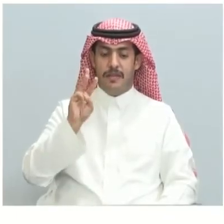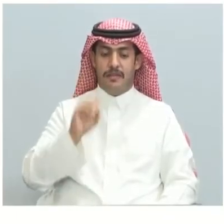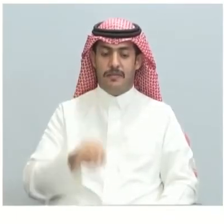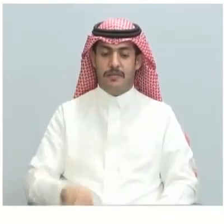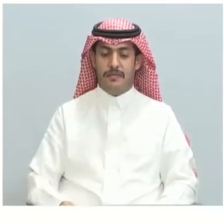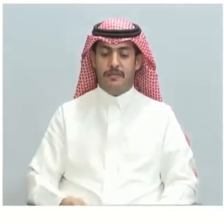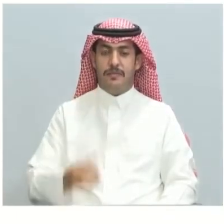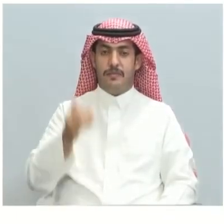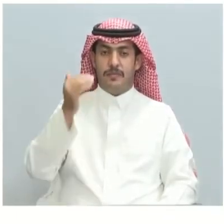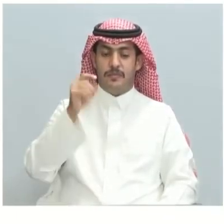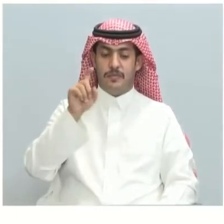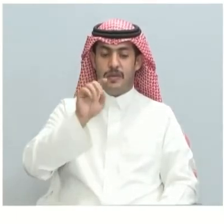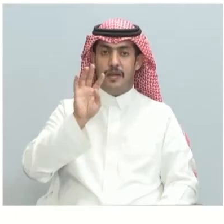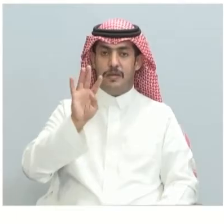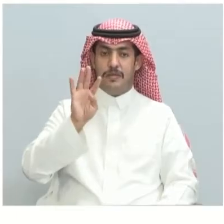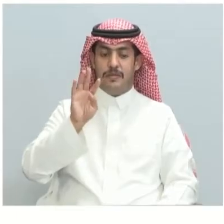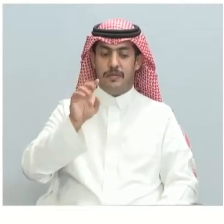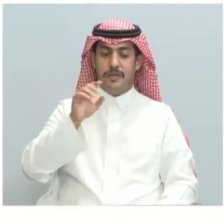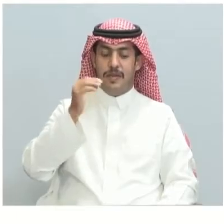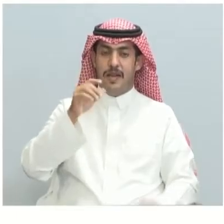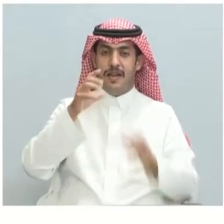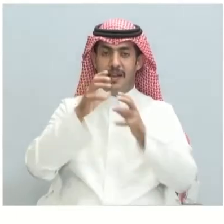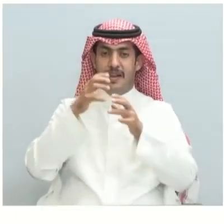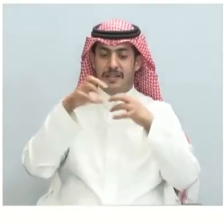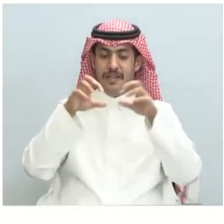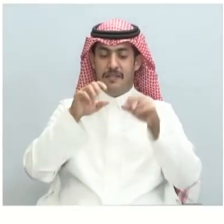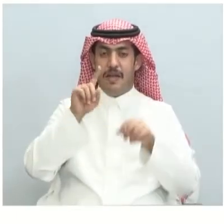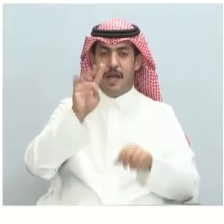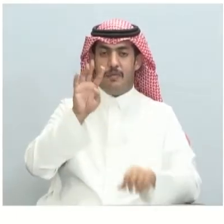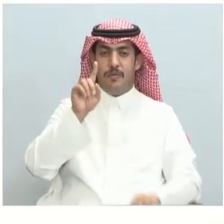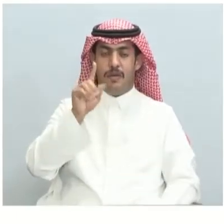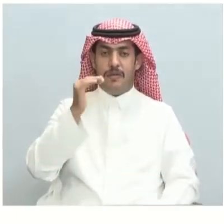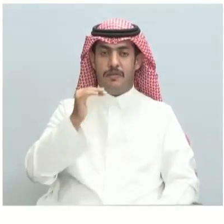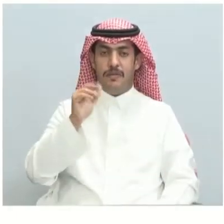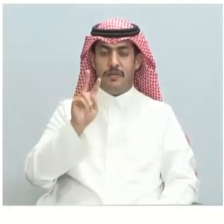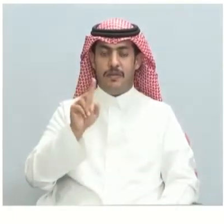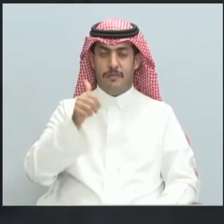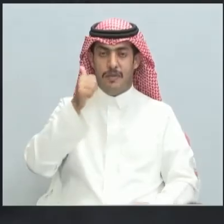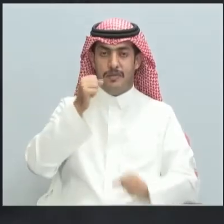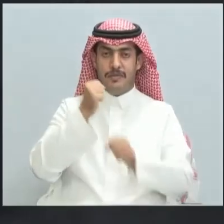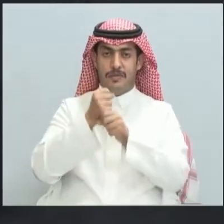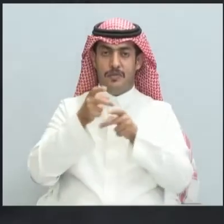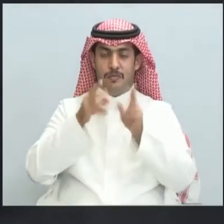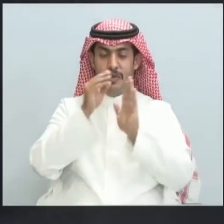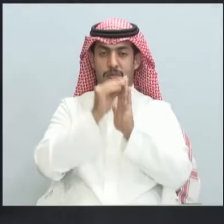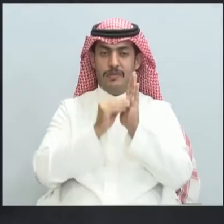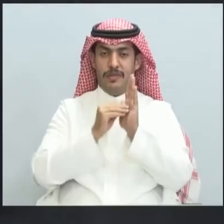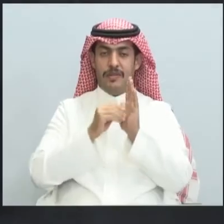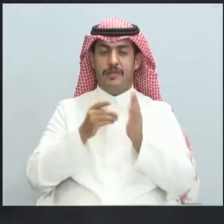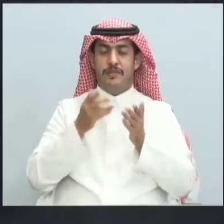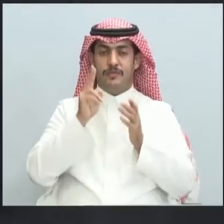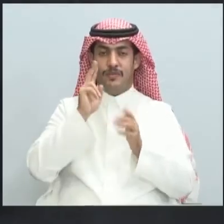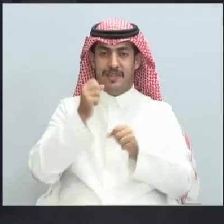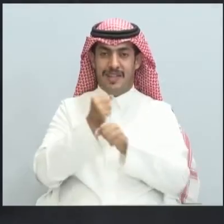ثلاثه وكذلك السؤال الرابع عدد الانصاف في اربعه ونصف هل تستطيعون ان شان نموذج من بناتي